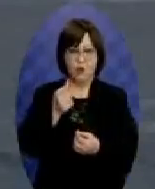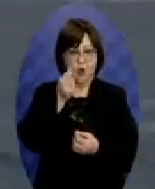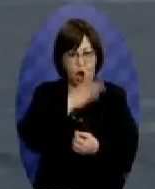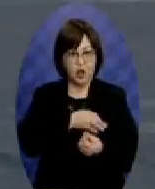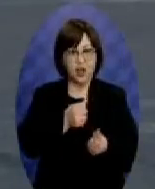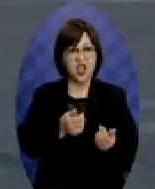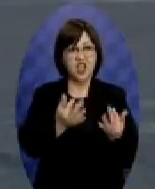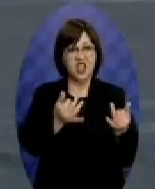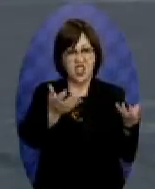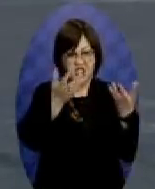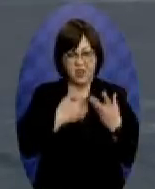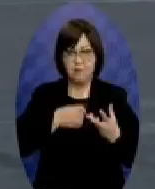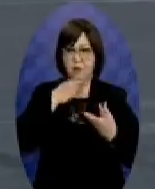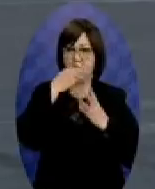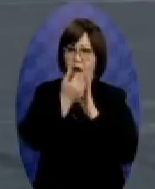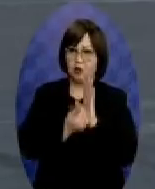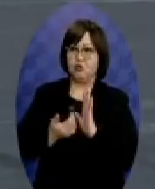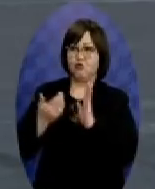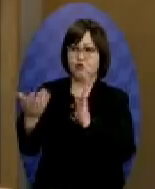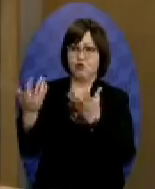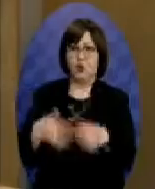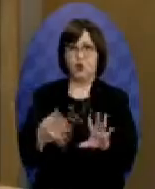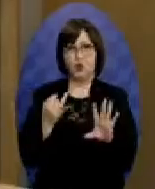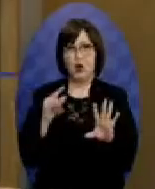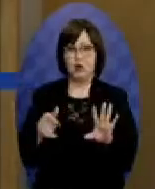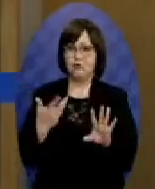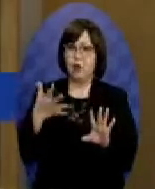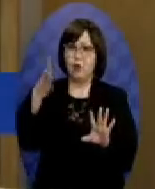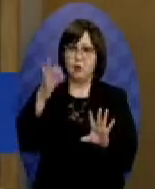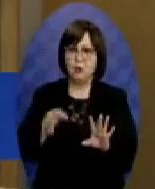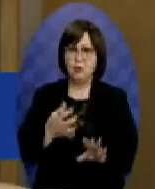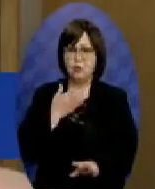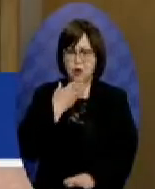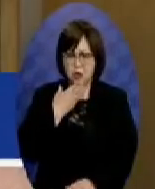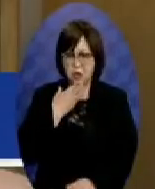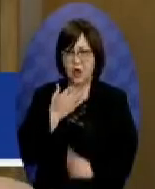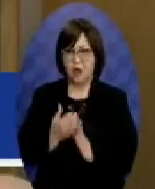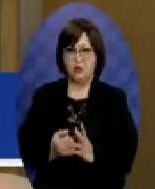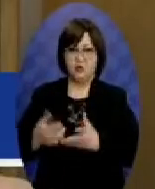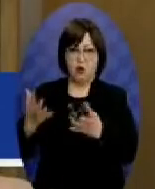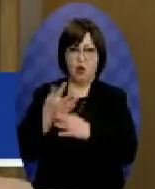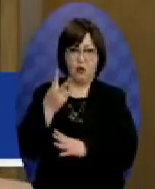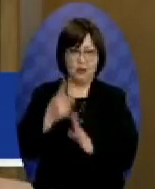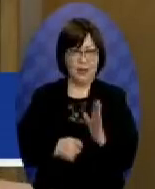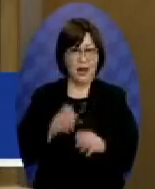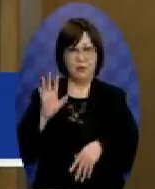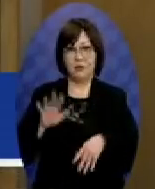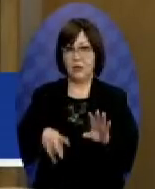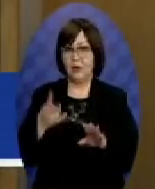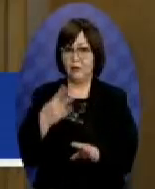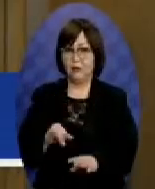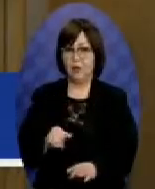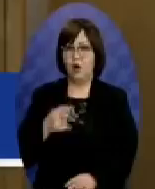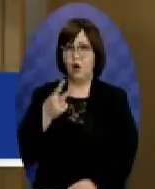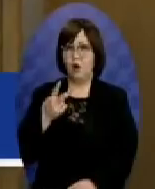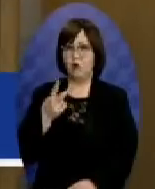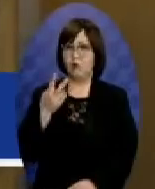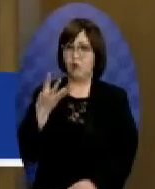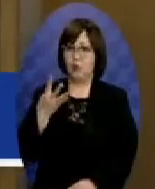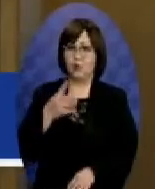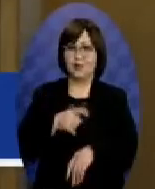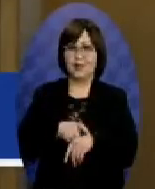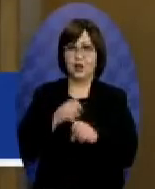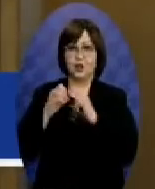дүн 7.5% байна. 2 сарын 15 гэхэд цахим системд маань 24.00 гэхэд бол хаагдана. За хуулийн